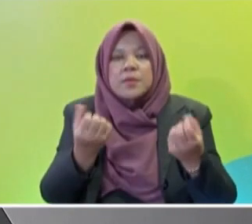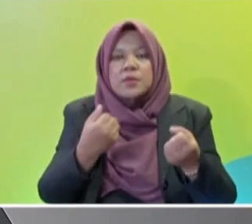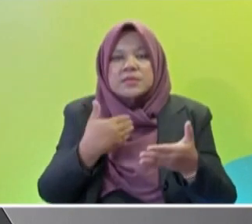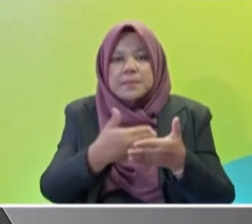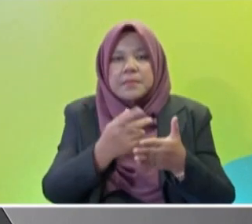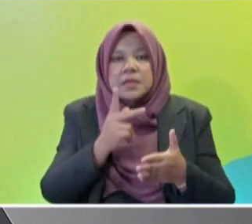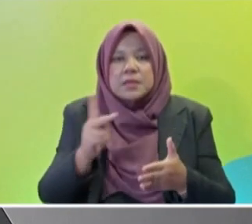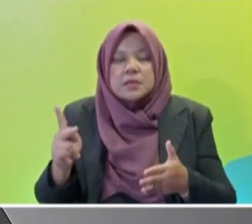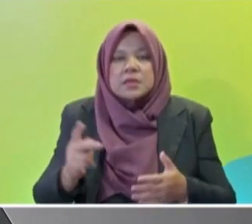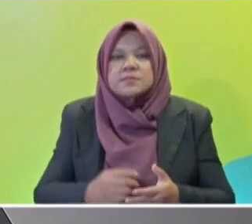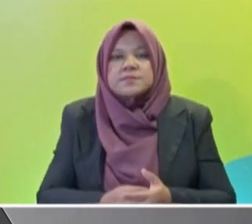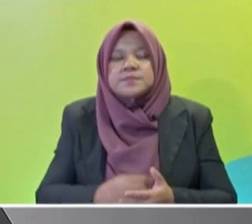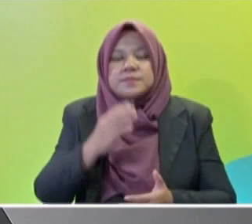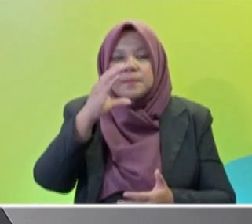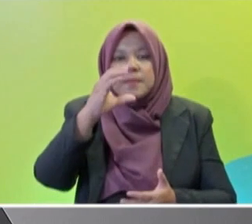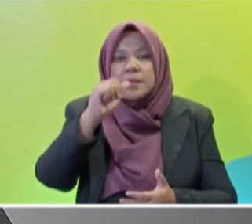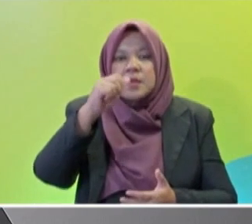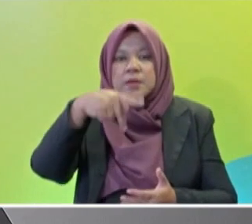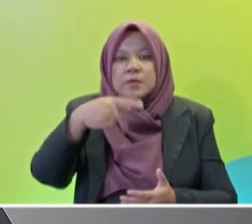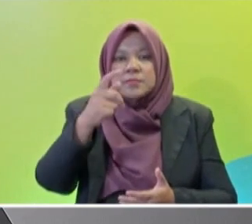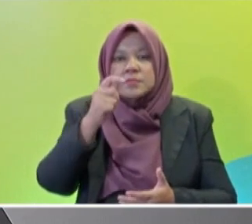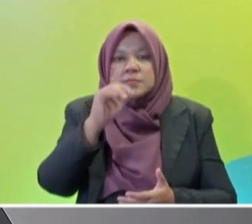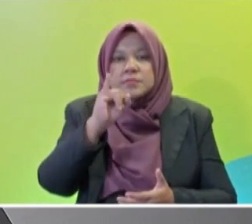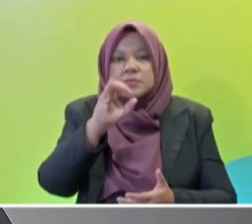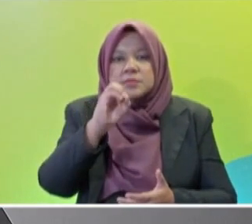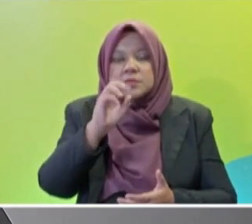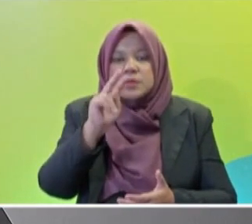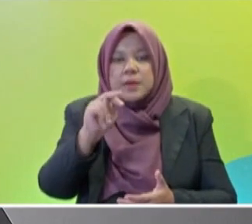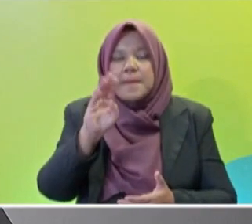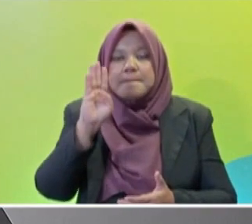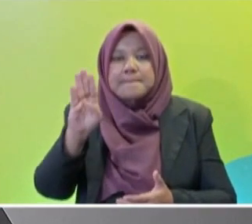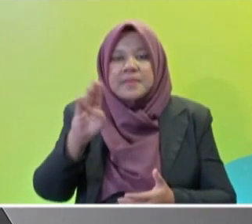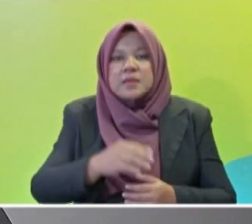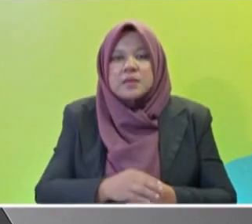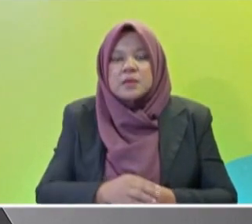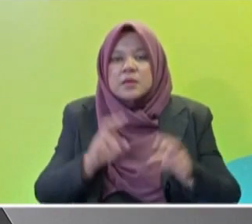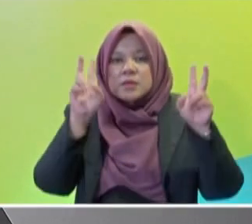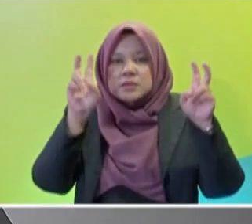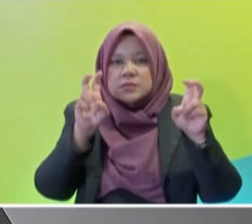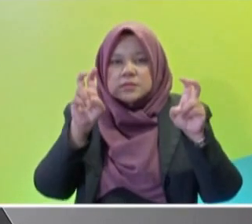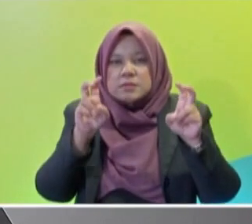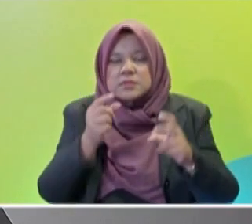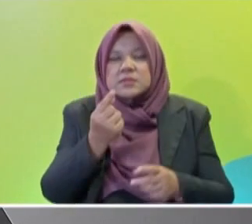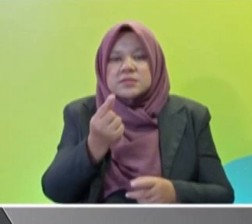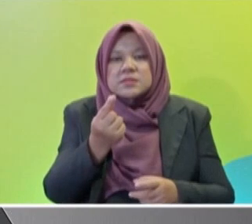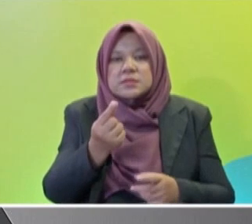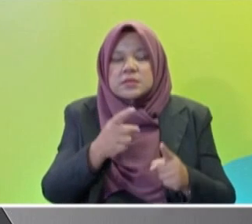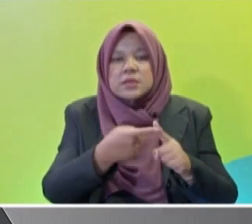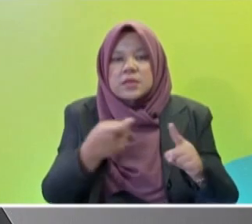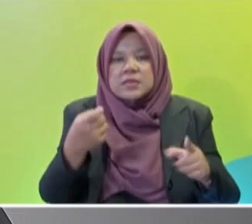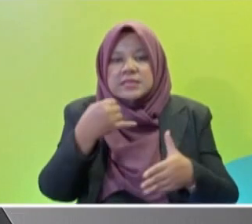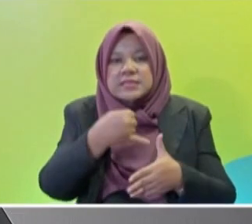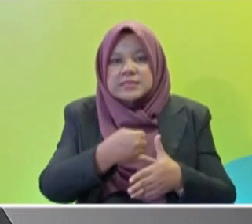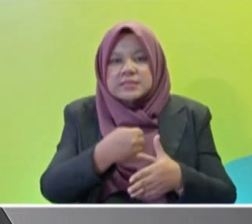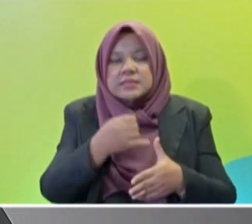kemudian caption yaitu be captionnya adalah petikan daripada keseruan isi kandungan tuh